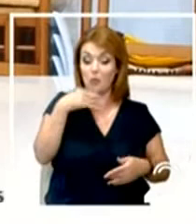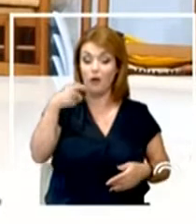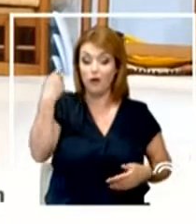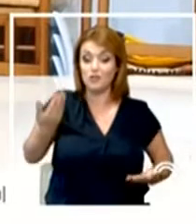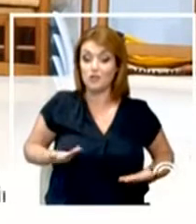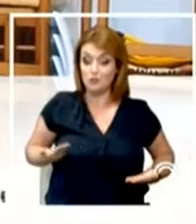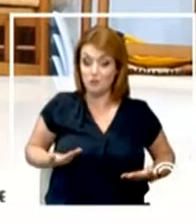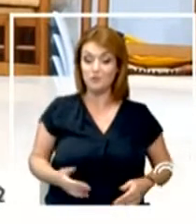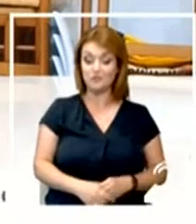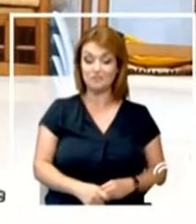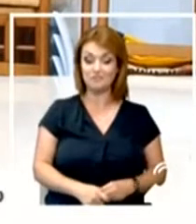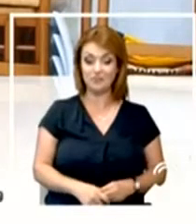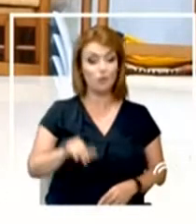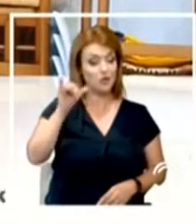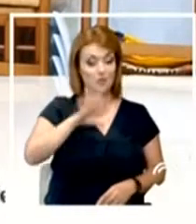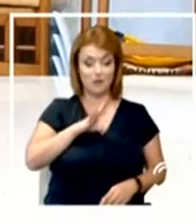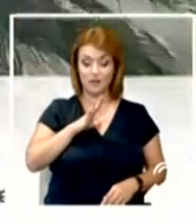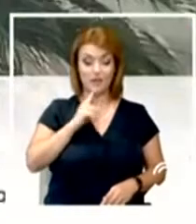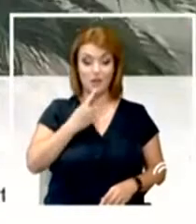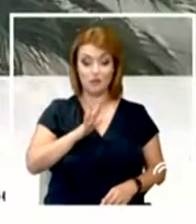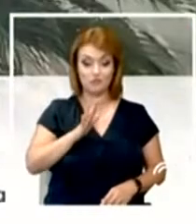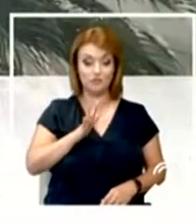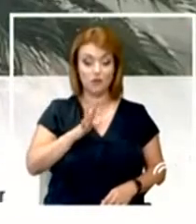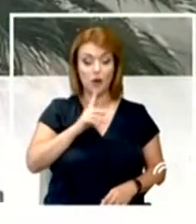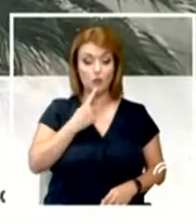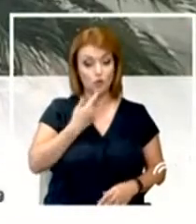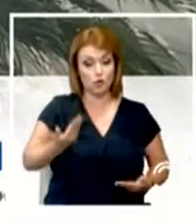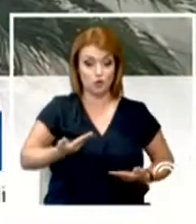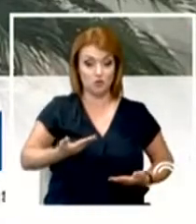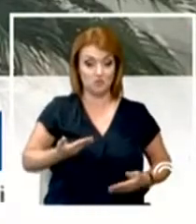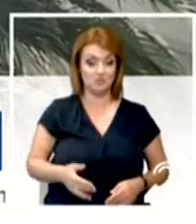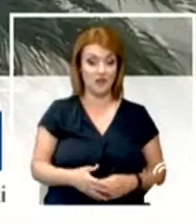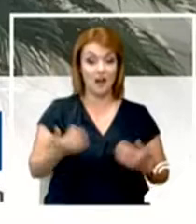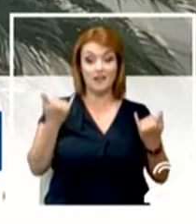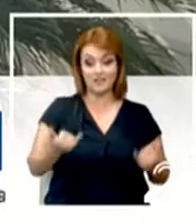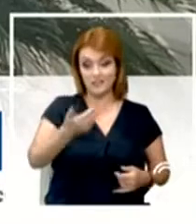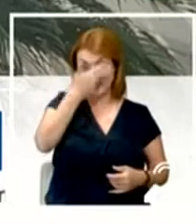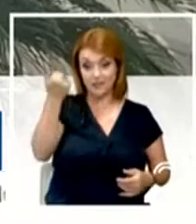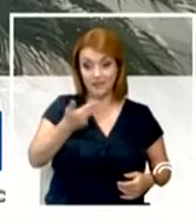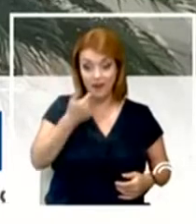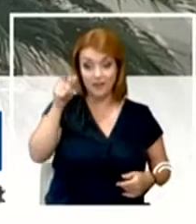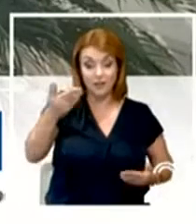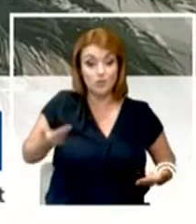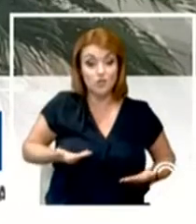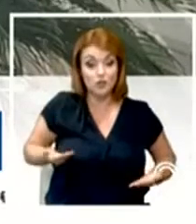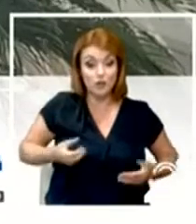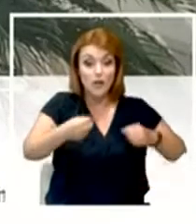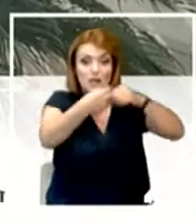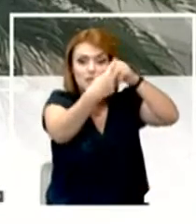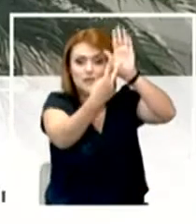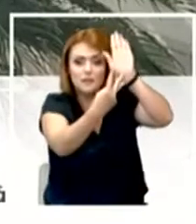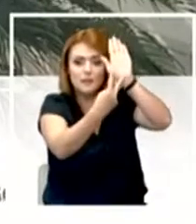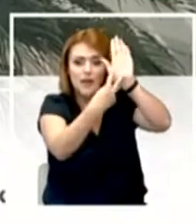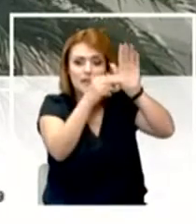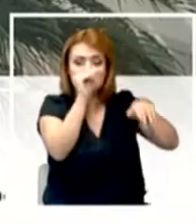appunto all'attività anche intellettuale di queste persone. In questo momento in Italia sono peste 17.000 de centenari, dintre care 1.000